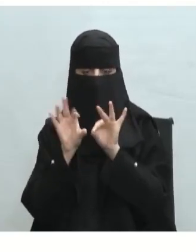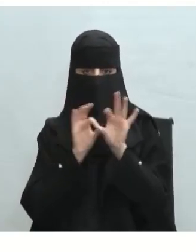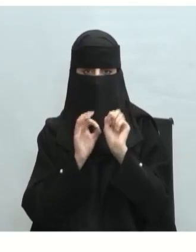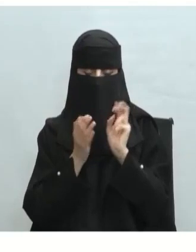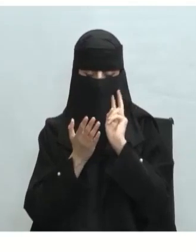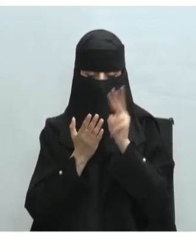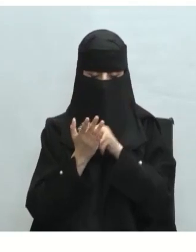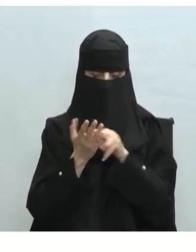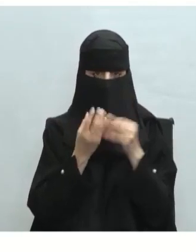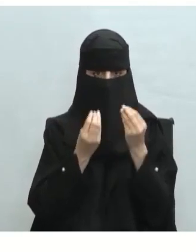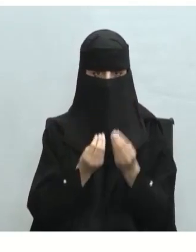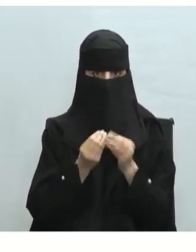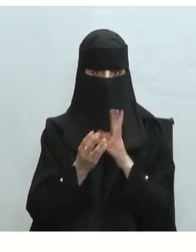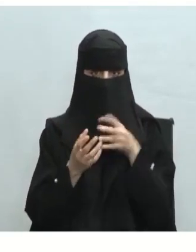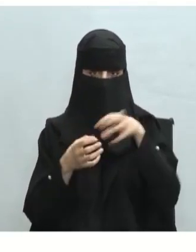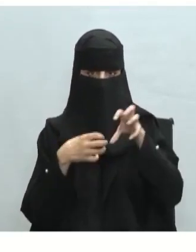القراءه